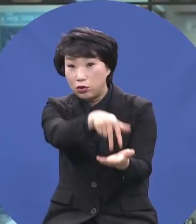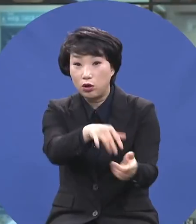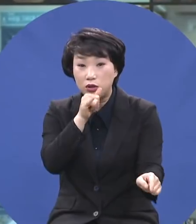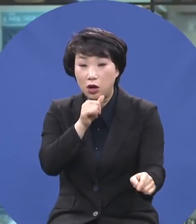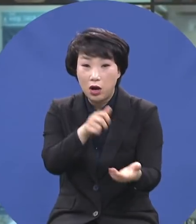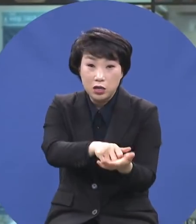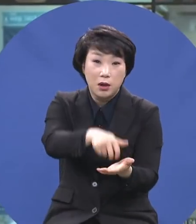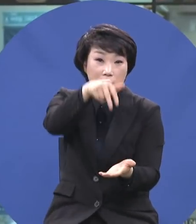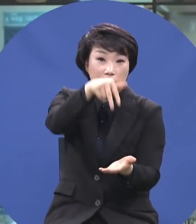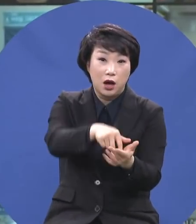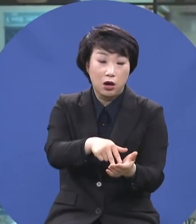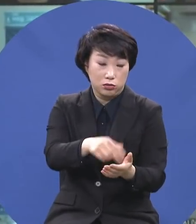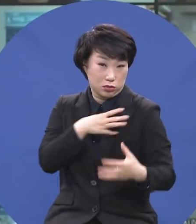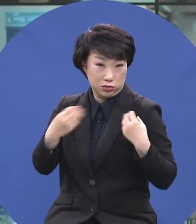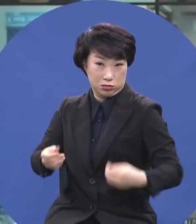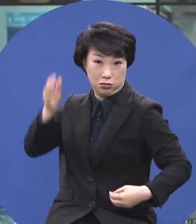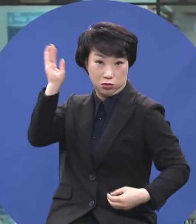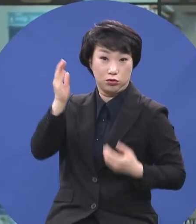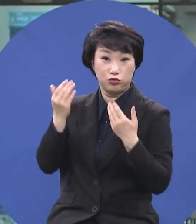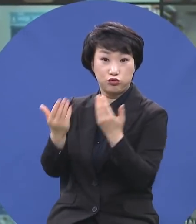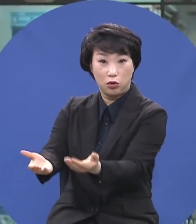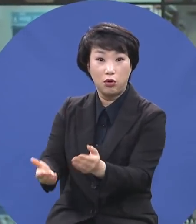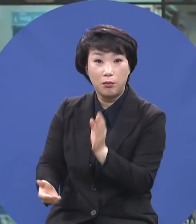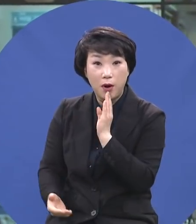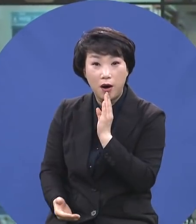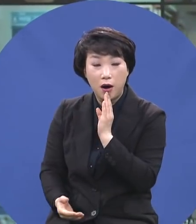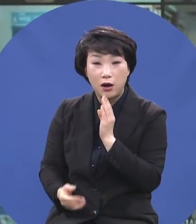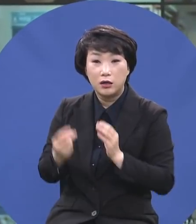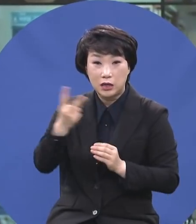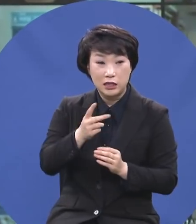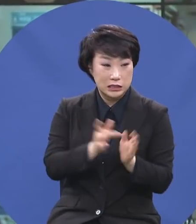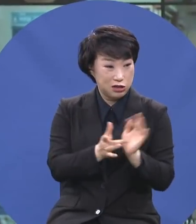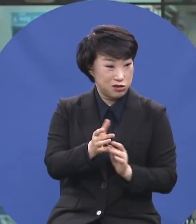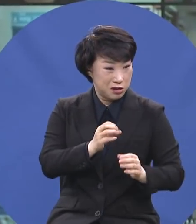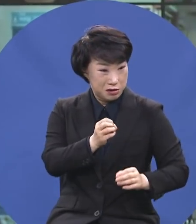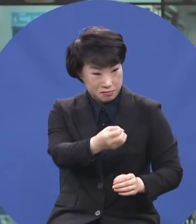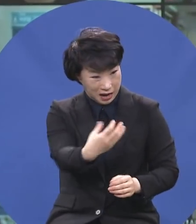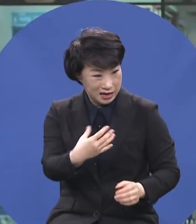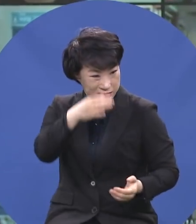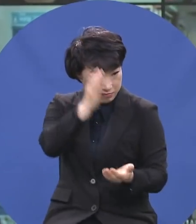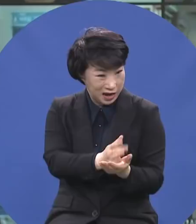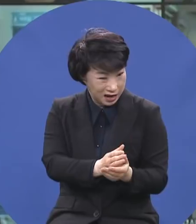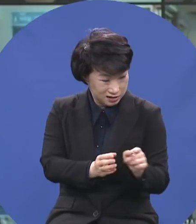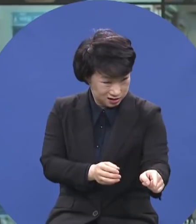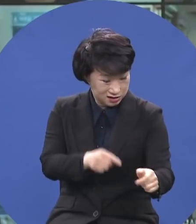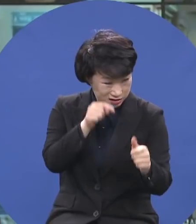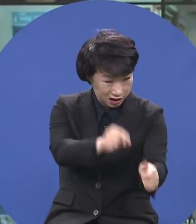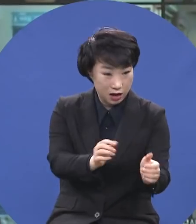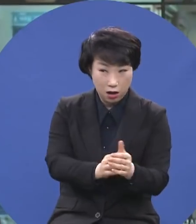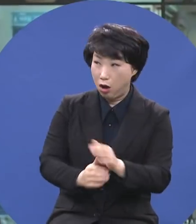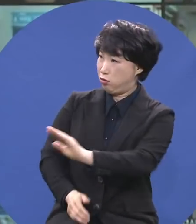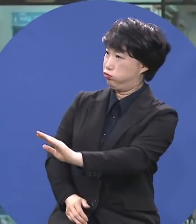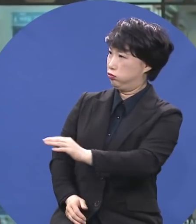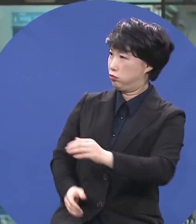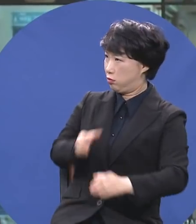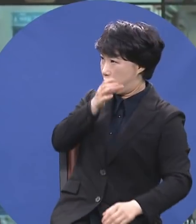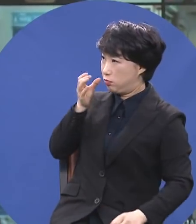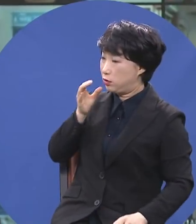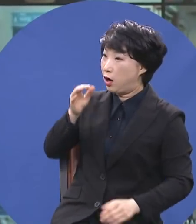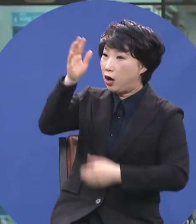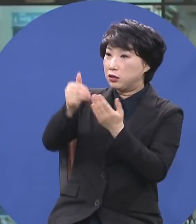것을 당당하게 말해가면서 다시는 그 예수를 말하지 말라 말하니까, 감히